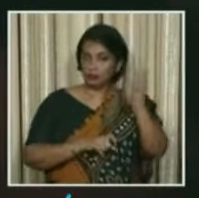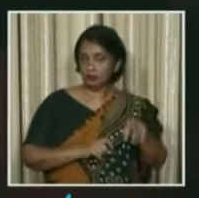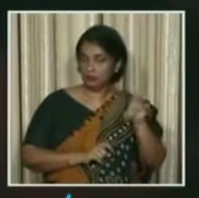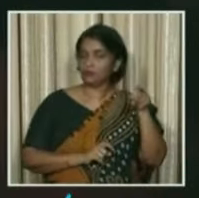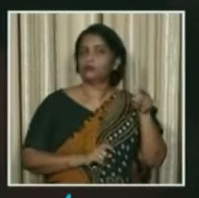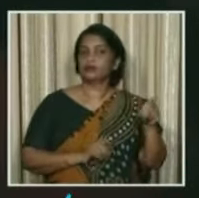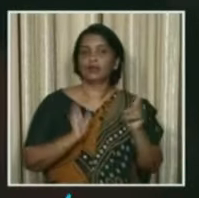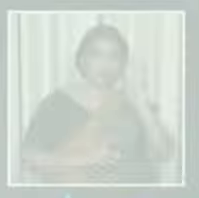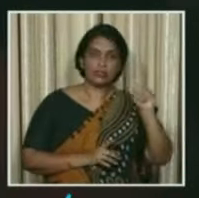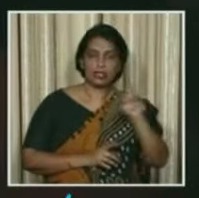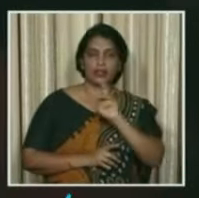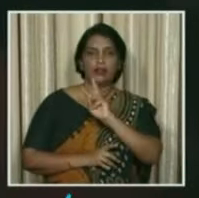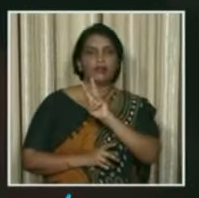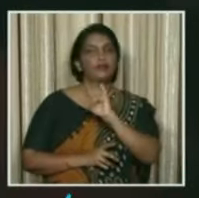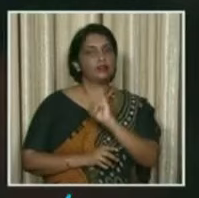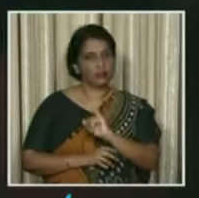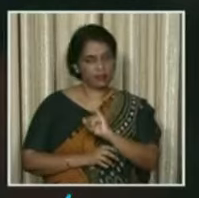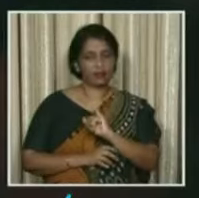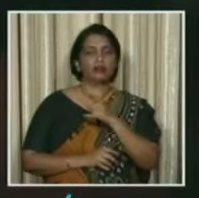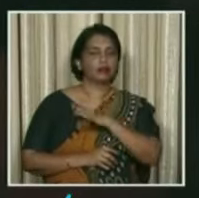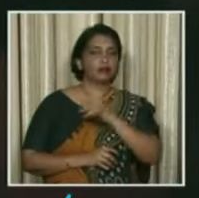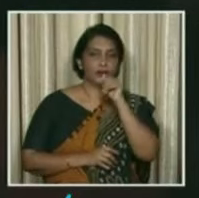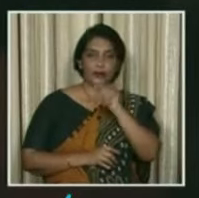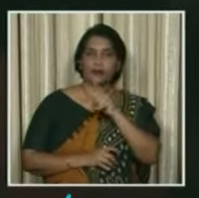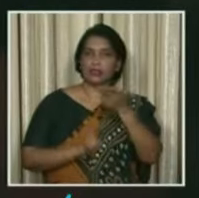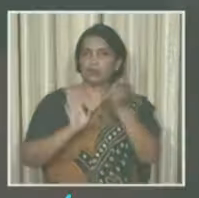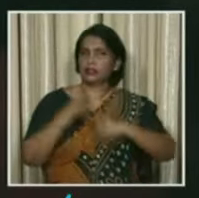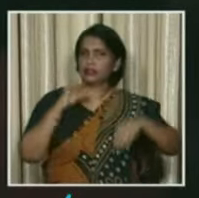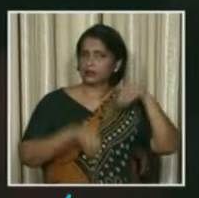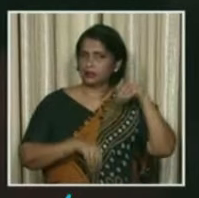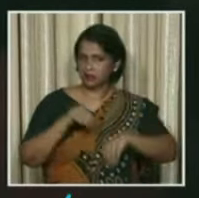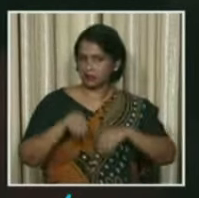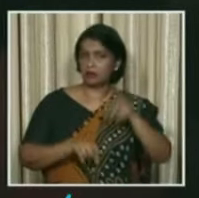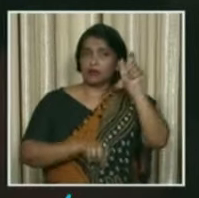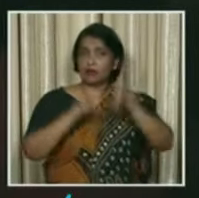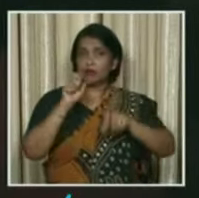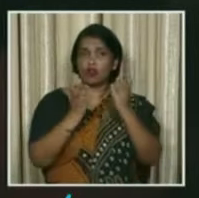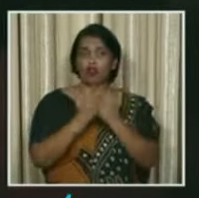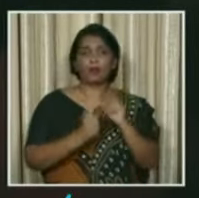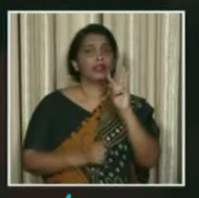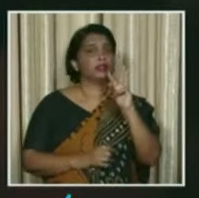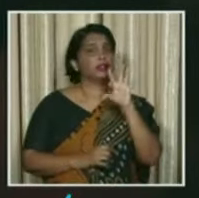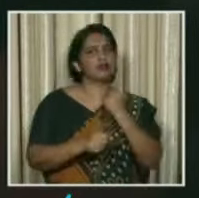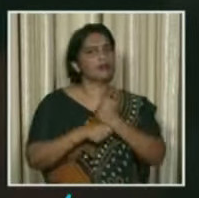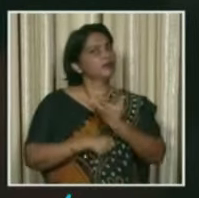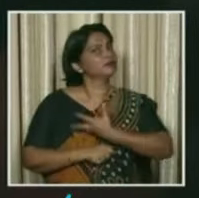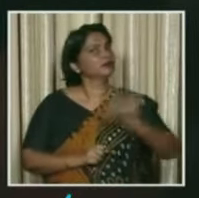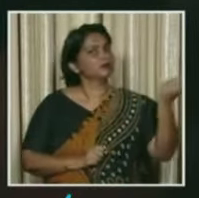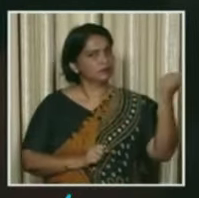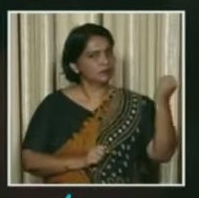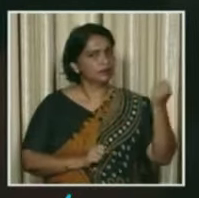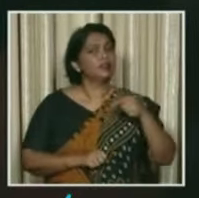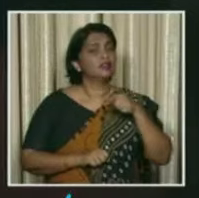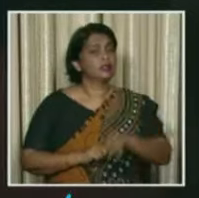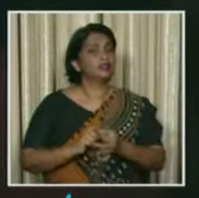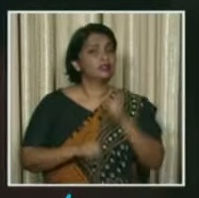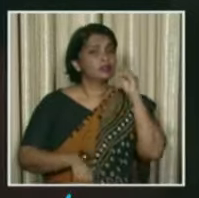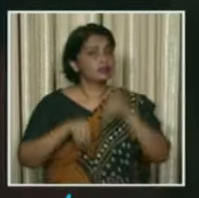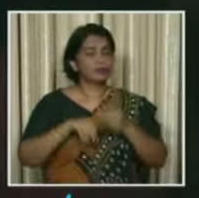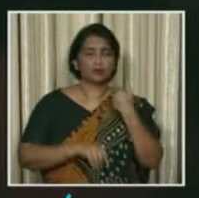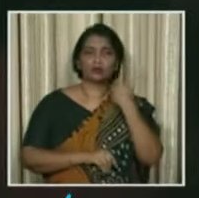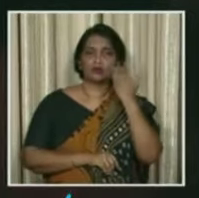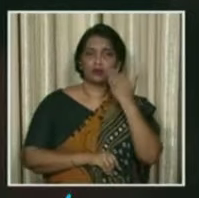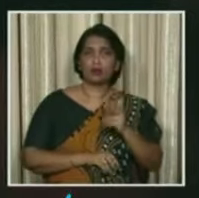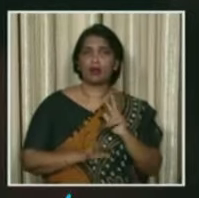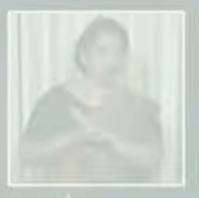නම් 130,000ක් කරන්න. ඔබතුම දන්නව ගරු කථානායකතුමනි, ගියවර මෙතරණට අපේක්ෂක 35 දෙනෙක් ඉදිරිපත් වුණා. දැන් මේ ජනාධිපතිවරණය දිහා බැලුවෙන් පස්සේ ඒක